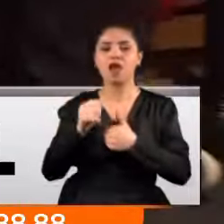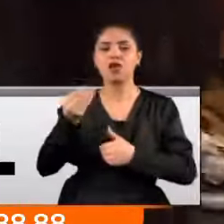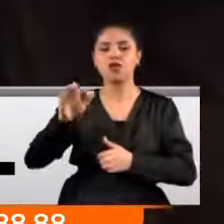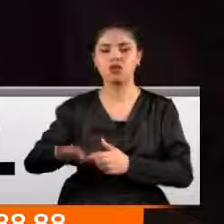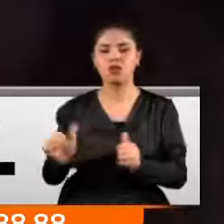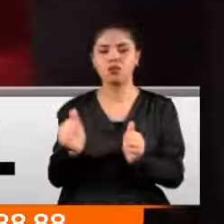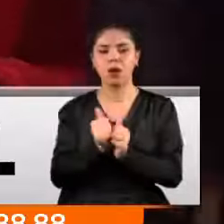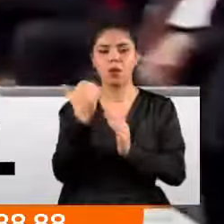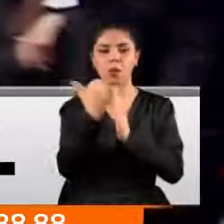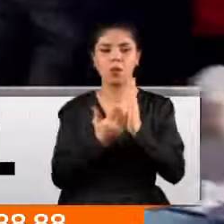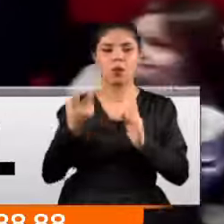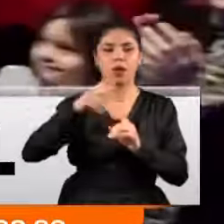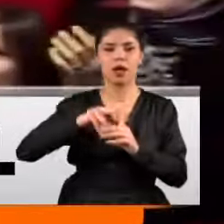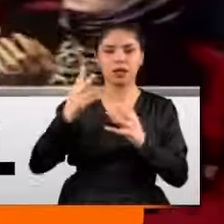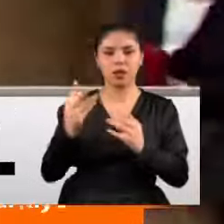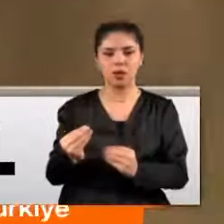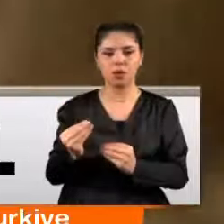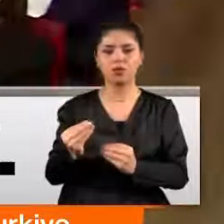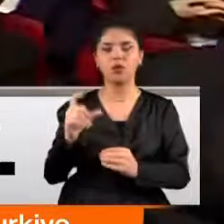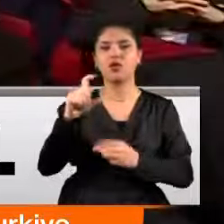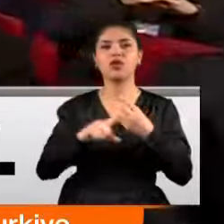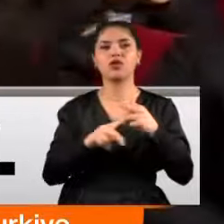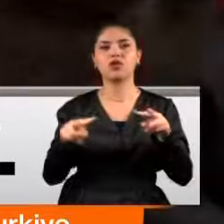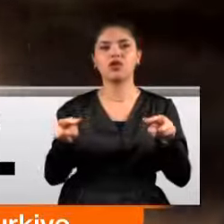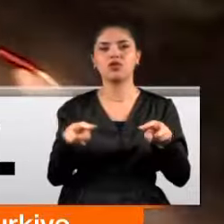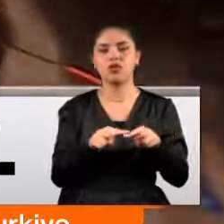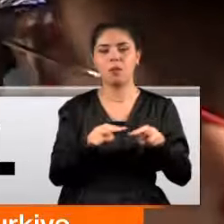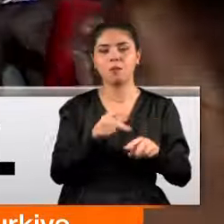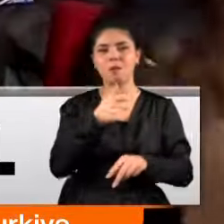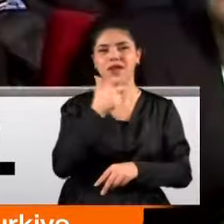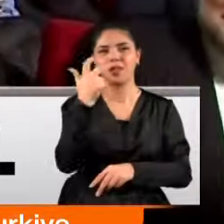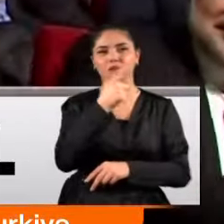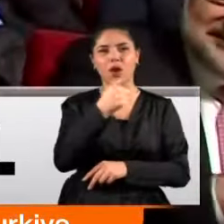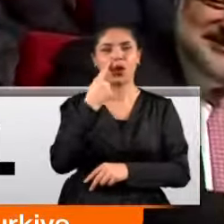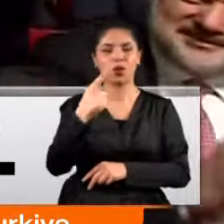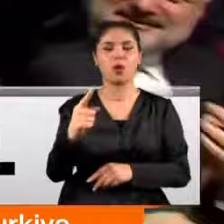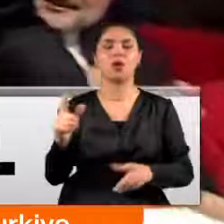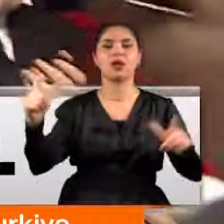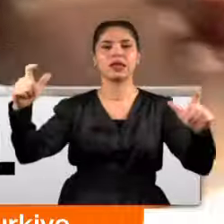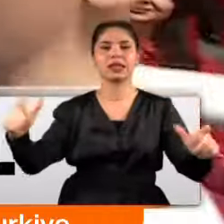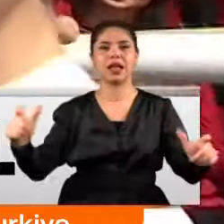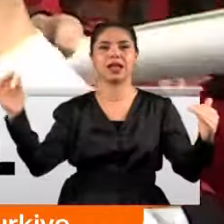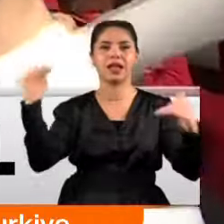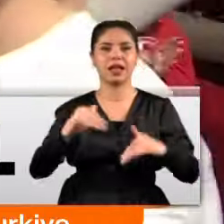katıldı. Kurum sahneye Cem Karaca'nın Bu Son Olsun şarkısıyla çıktı.